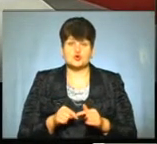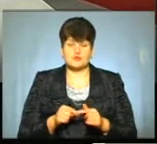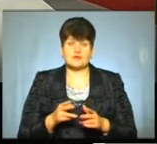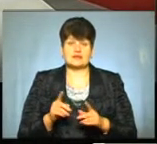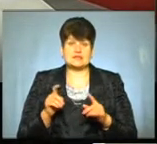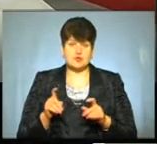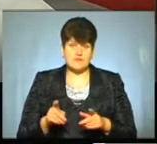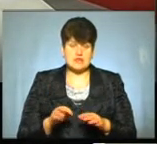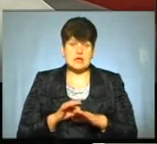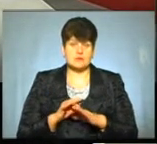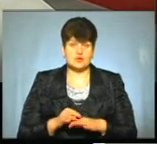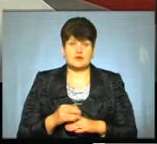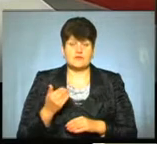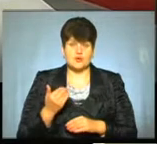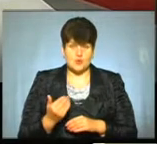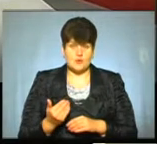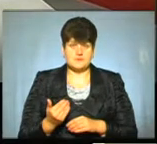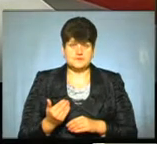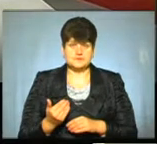організував тестування, провів його, то